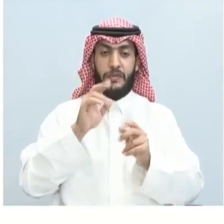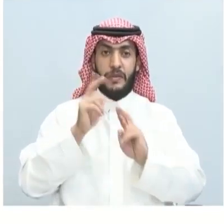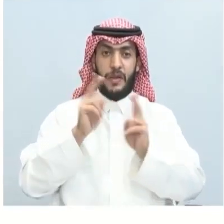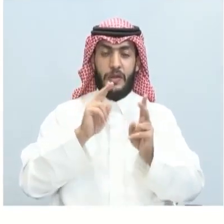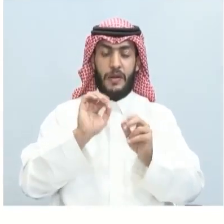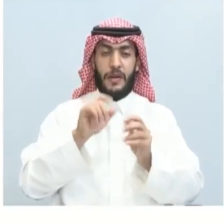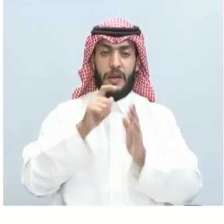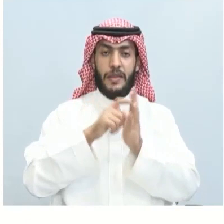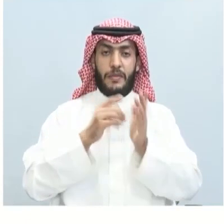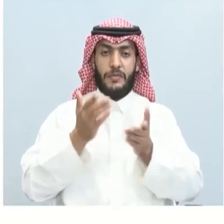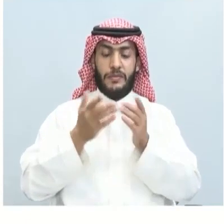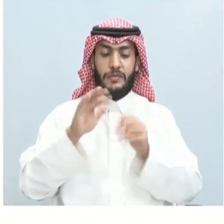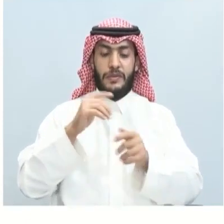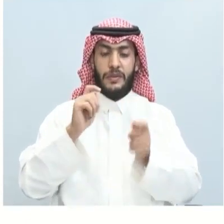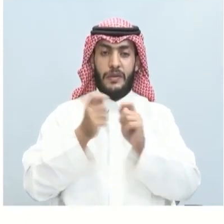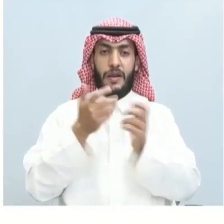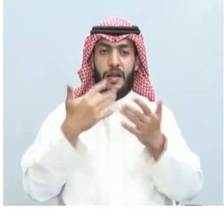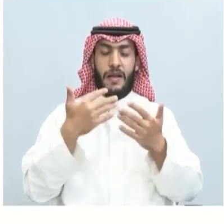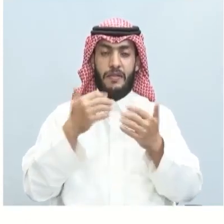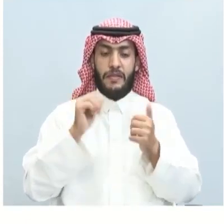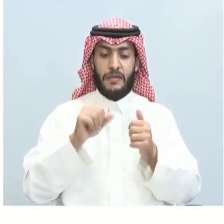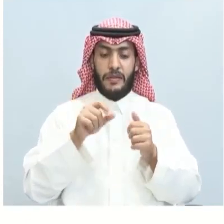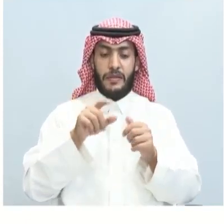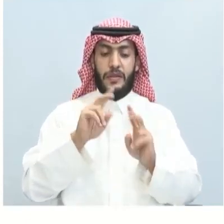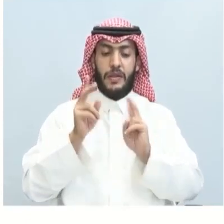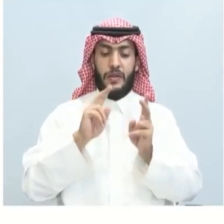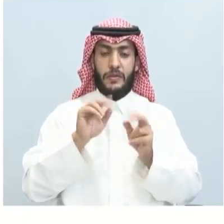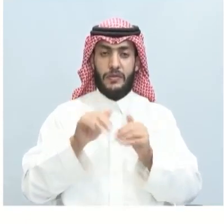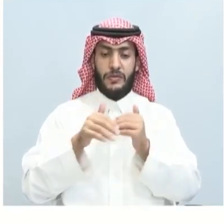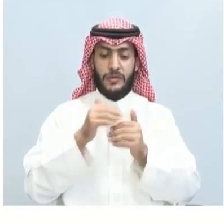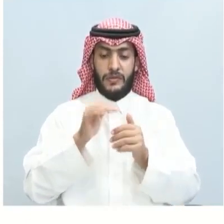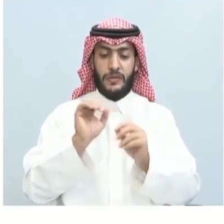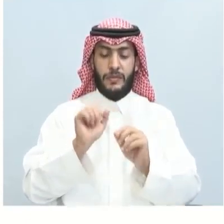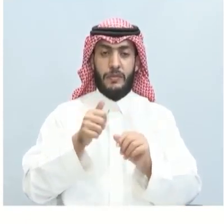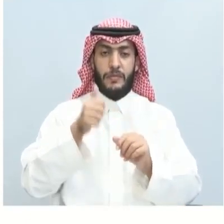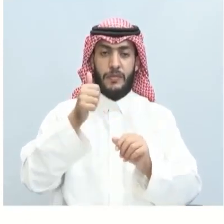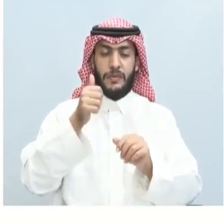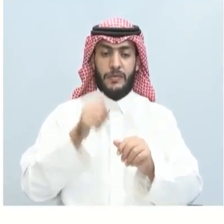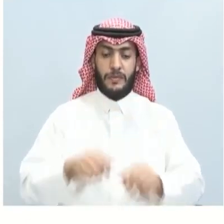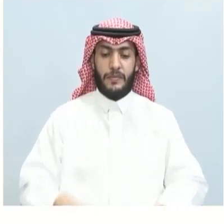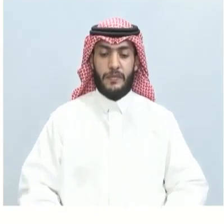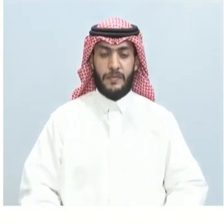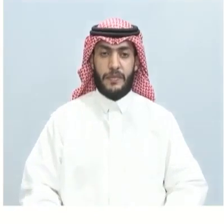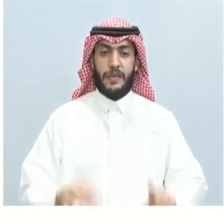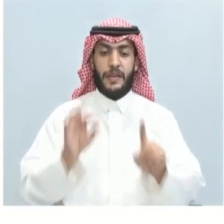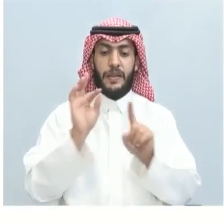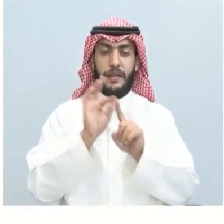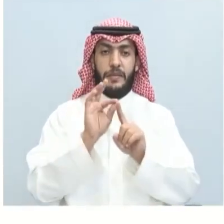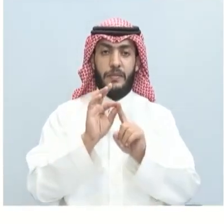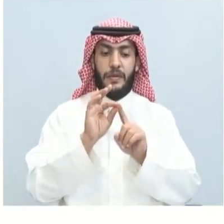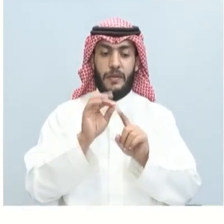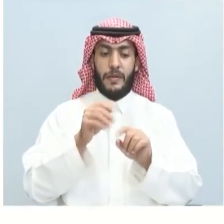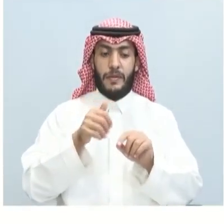على نظام المتزن سيحاول ان يخفف من هذا التغير الجديد ويعطيني موضع اتزان جديد الاهداف تصف